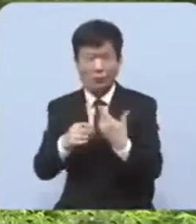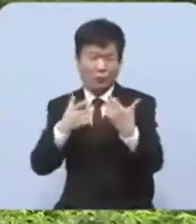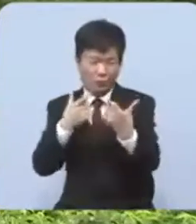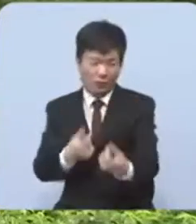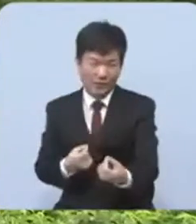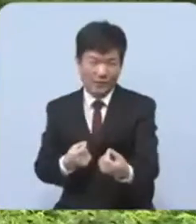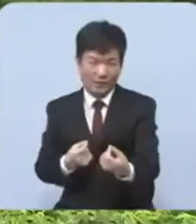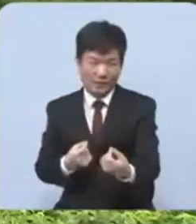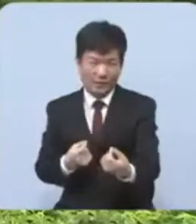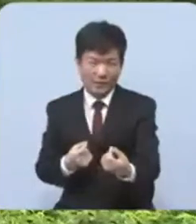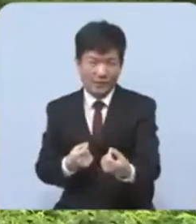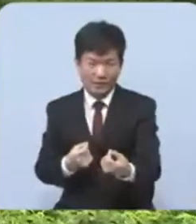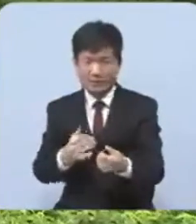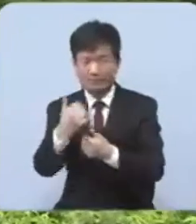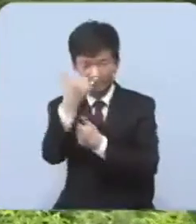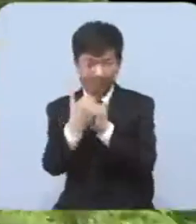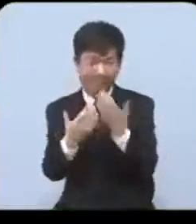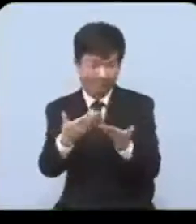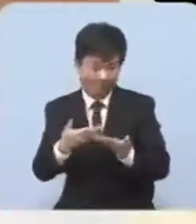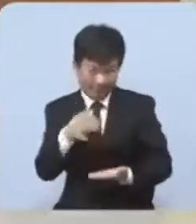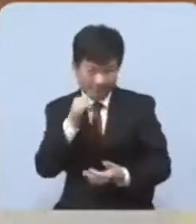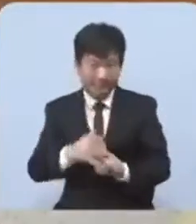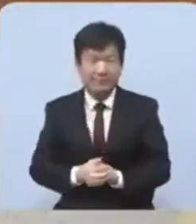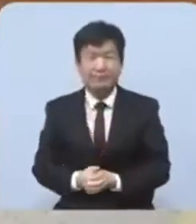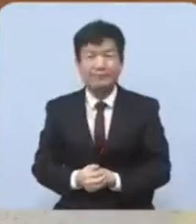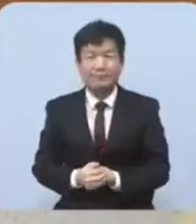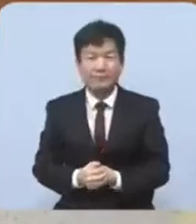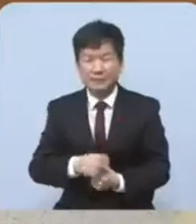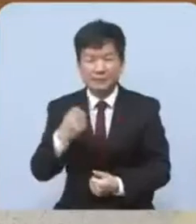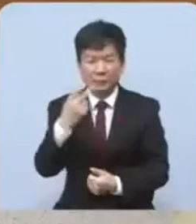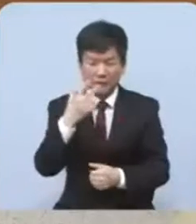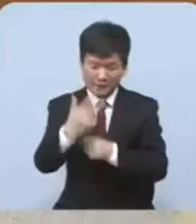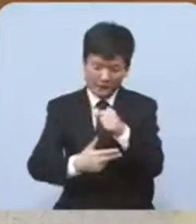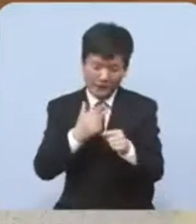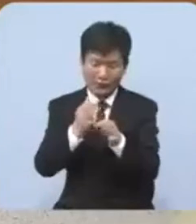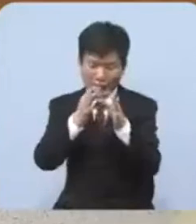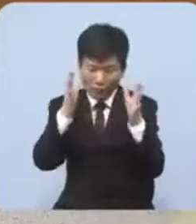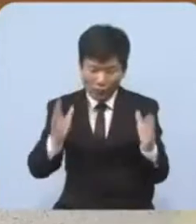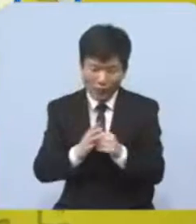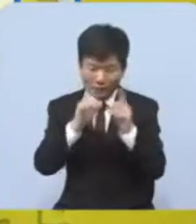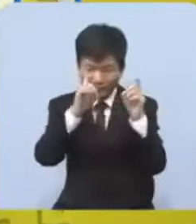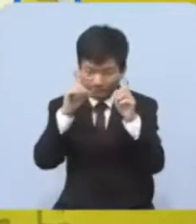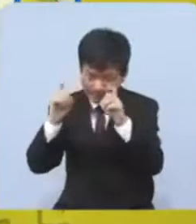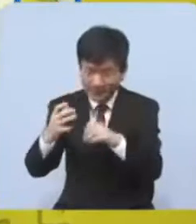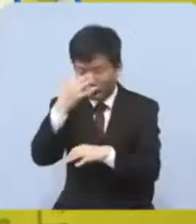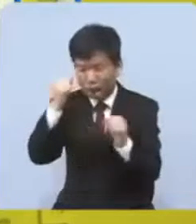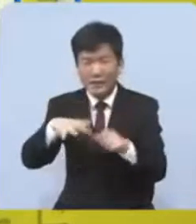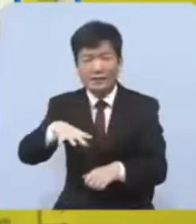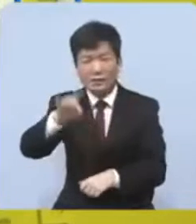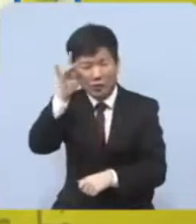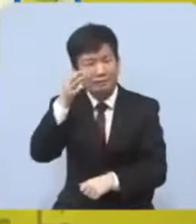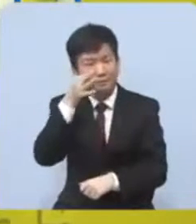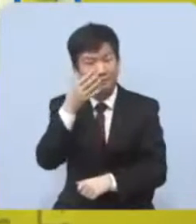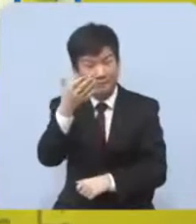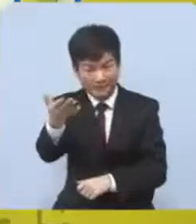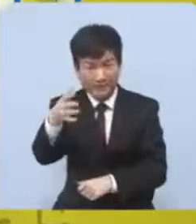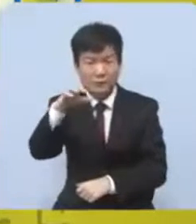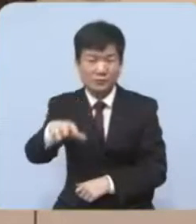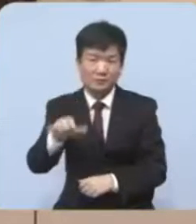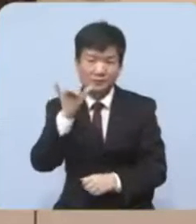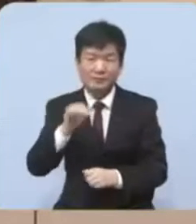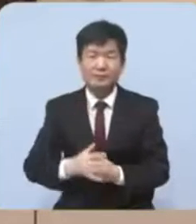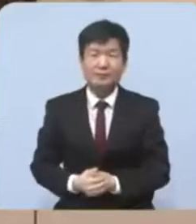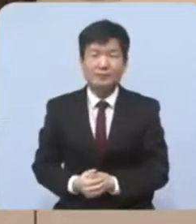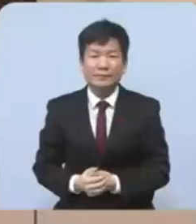시저 걔들도 저에게 주는 게 있더라구요 그리고 7년만의 결실을 충북의 처음 소개하는 자리가 마련됐습니다